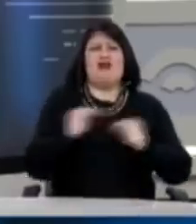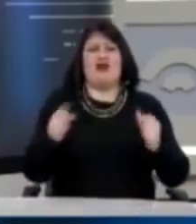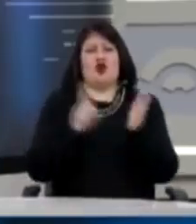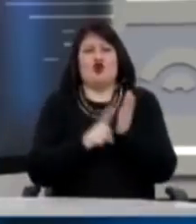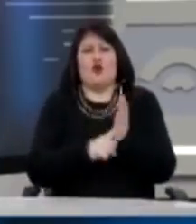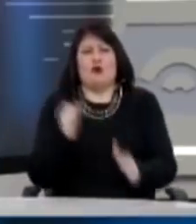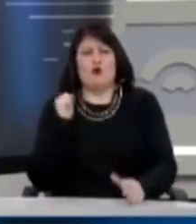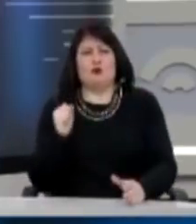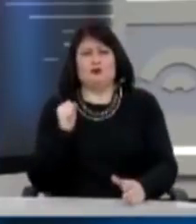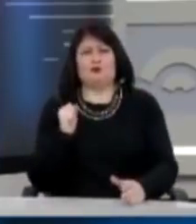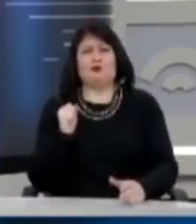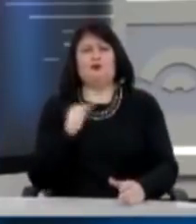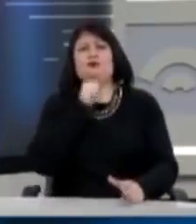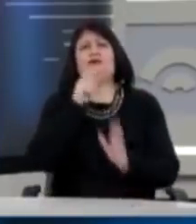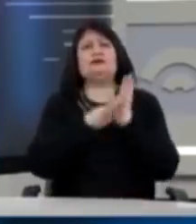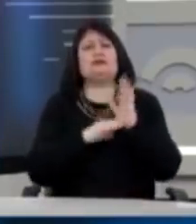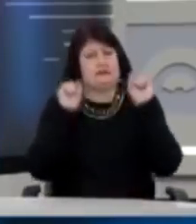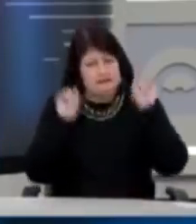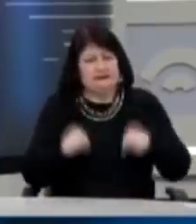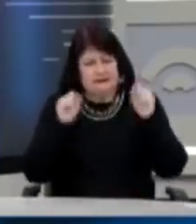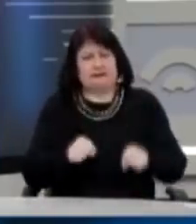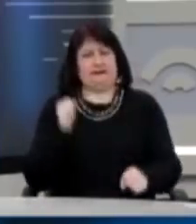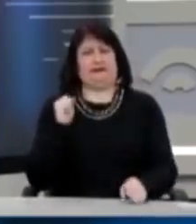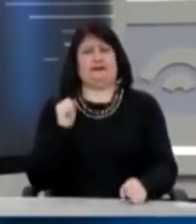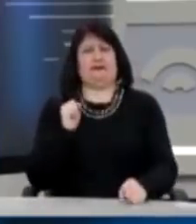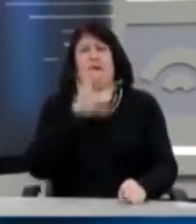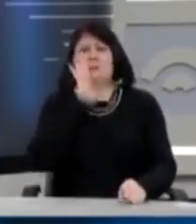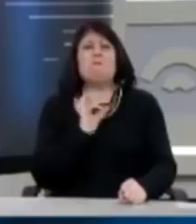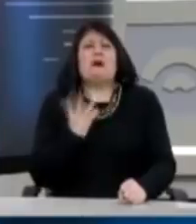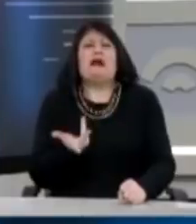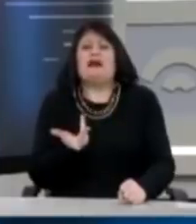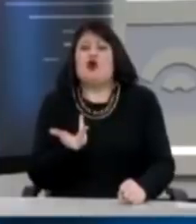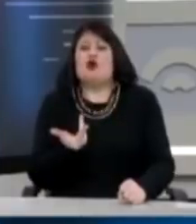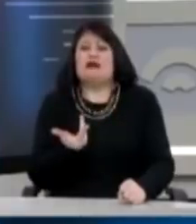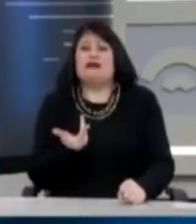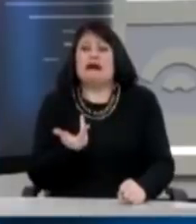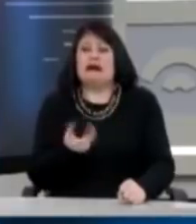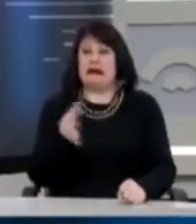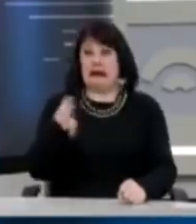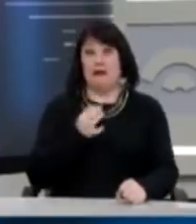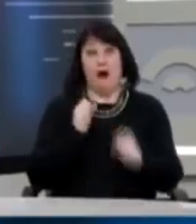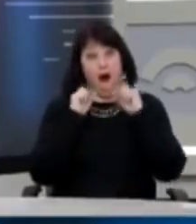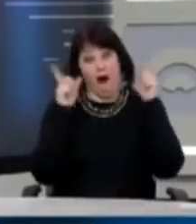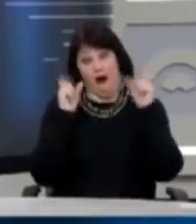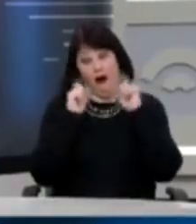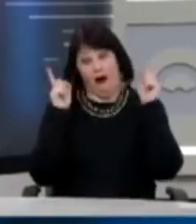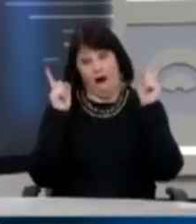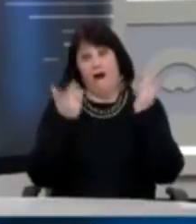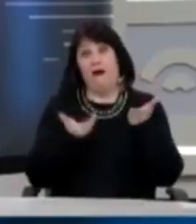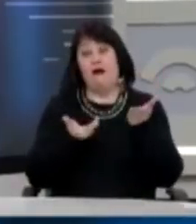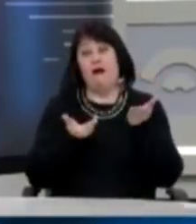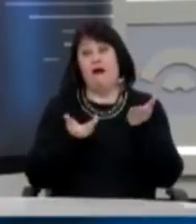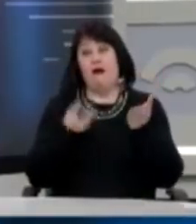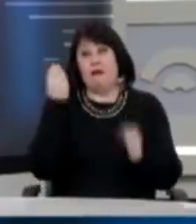νόμων ακόμα και του ίδιου του Συντάγματος. Στην πραγματικότητα, αυτό που σας φάνηκε σαν έκπληξη για την